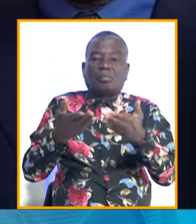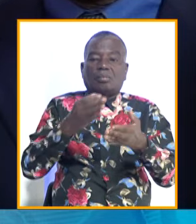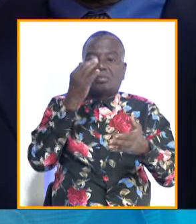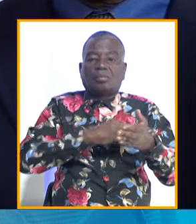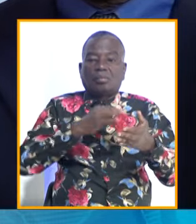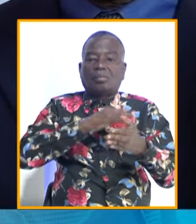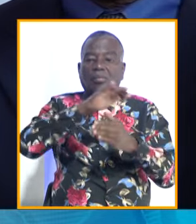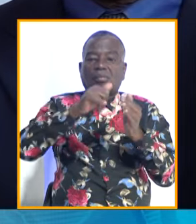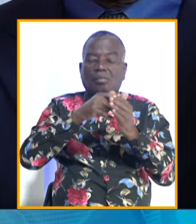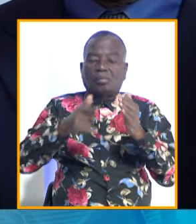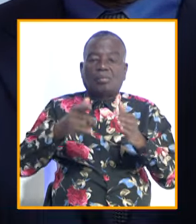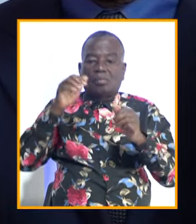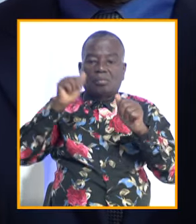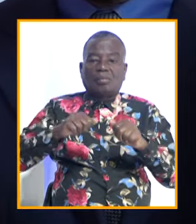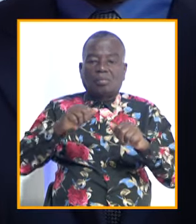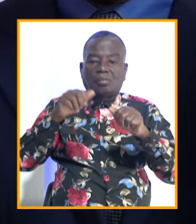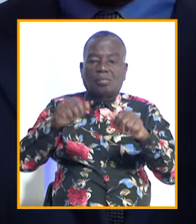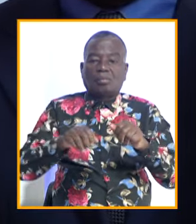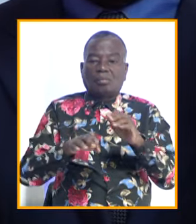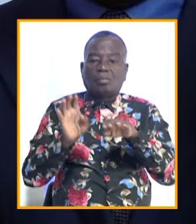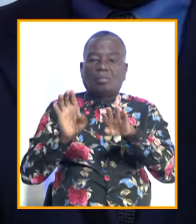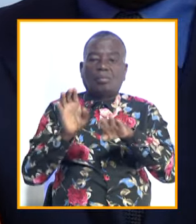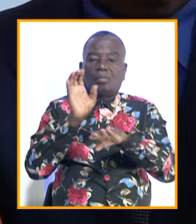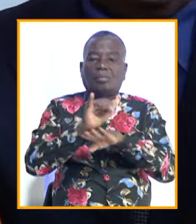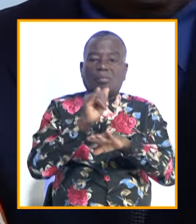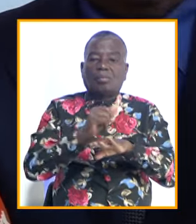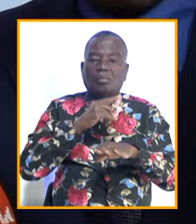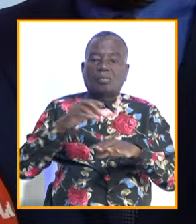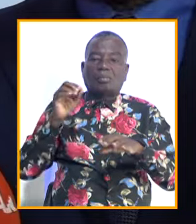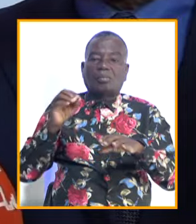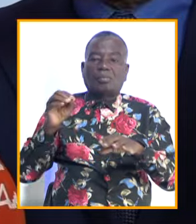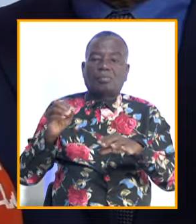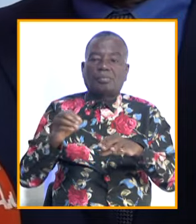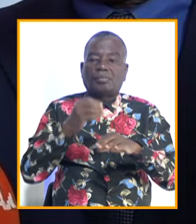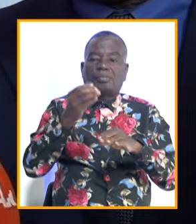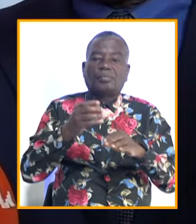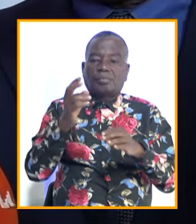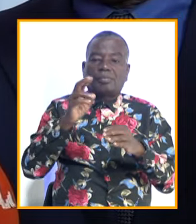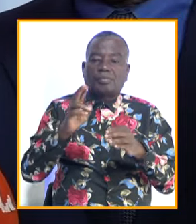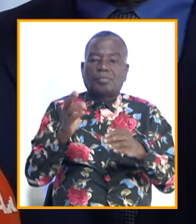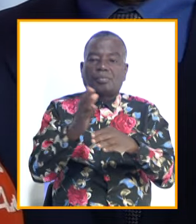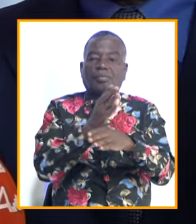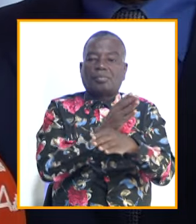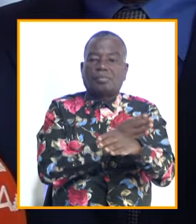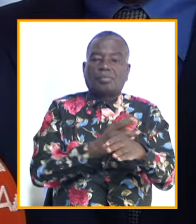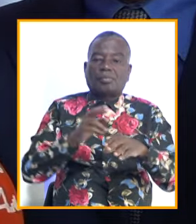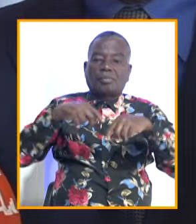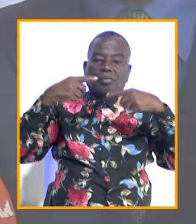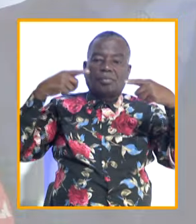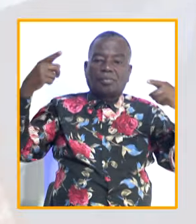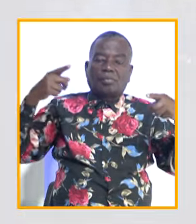ce qu'il y a comme potentiel en Côte d'Ivoire et qui favorise donc l'évolution et le succès du